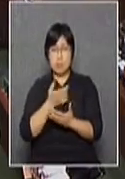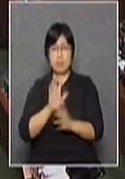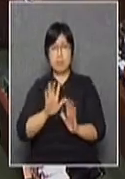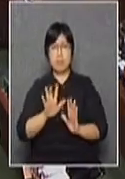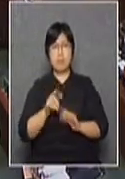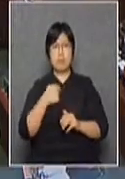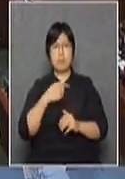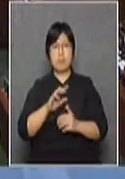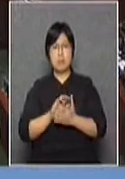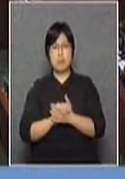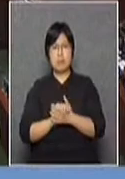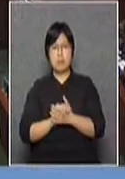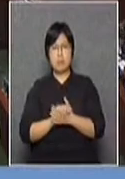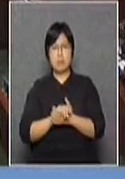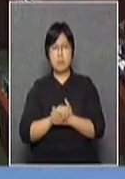咩？其實我緊。